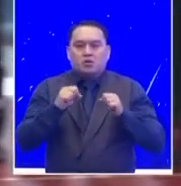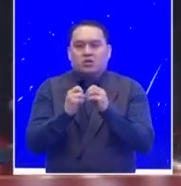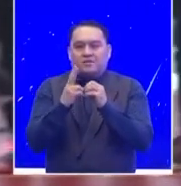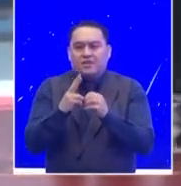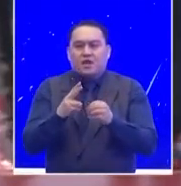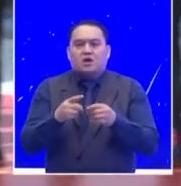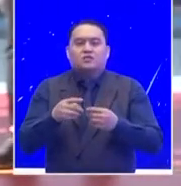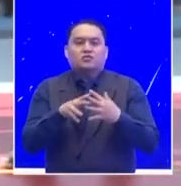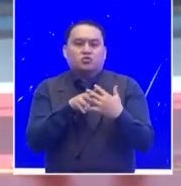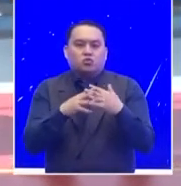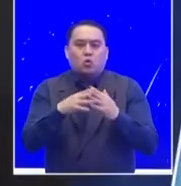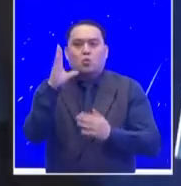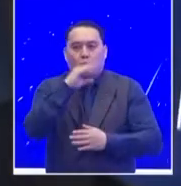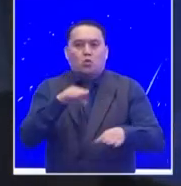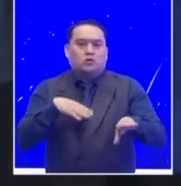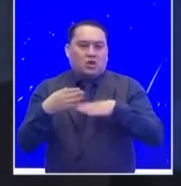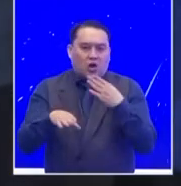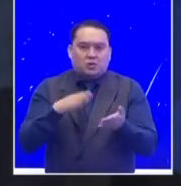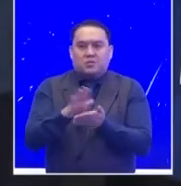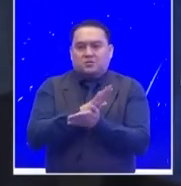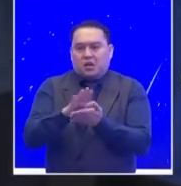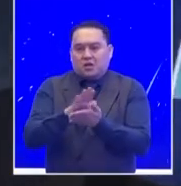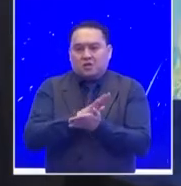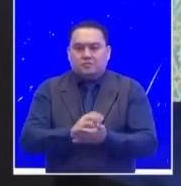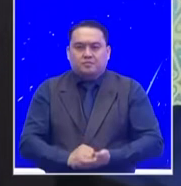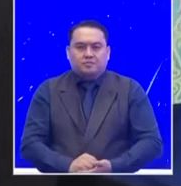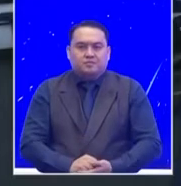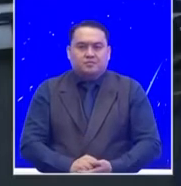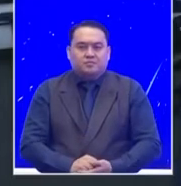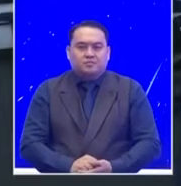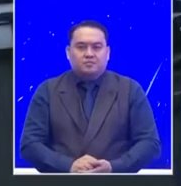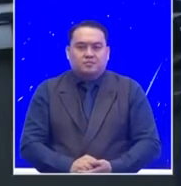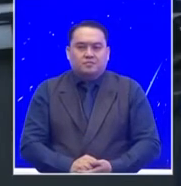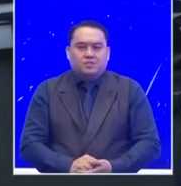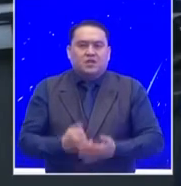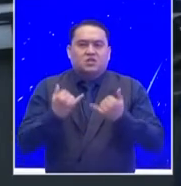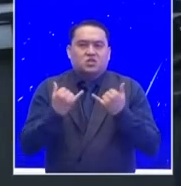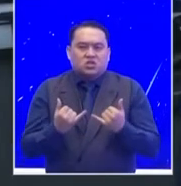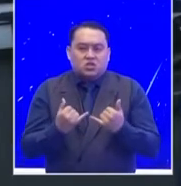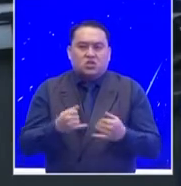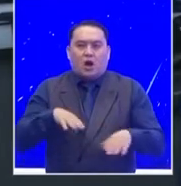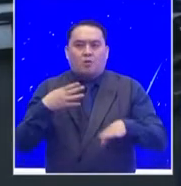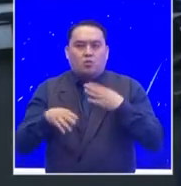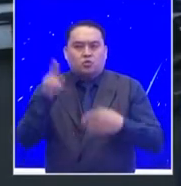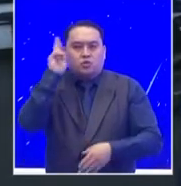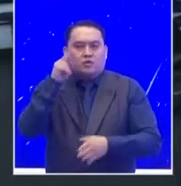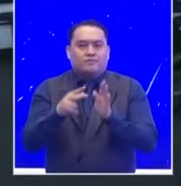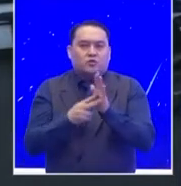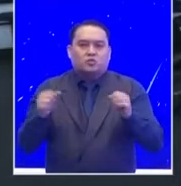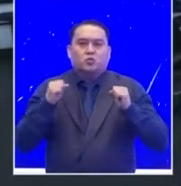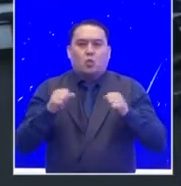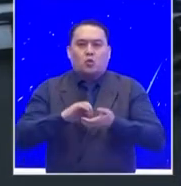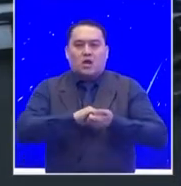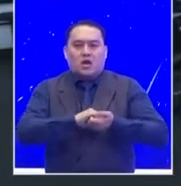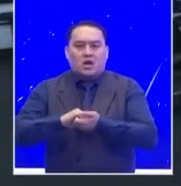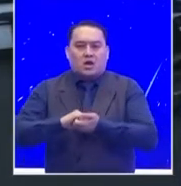12 сельских округов смогут тренироваться здесь бесплатно. В настоящее время здесь обучают по 8 видам спорта.